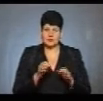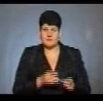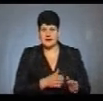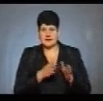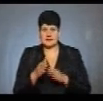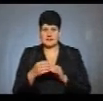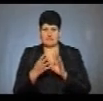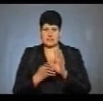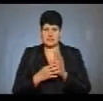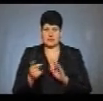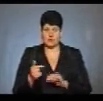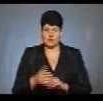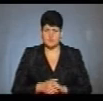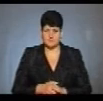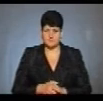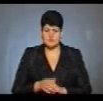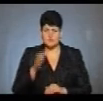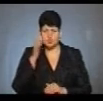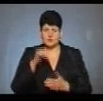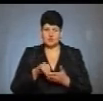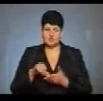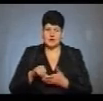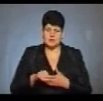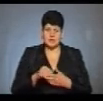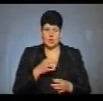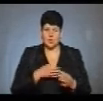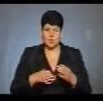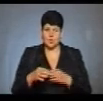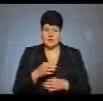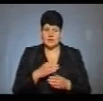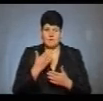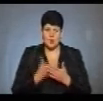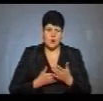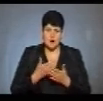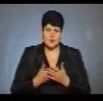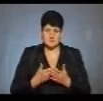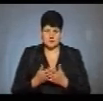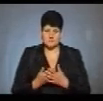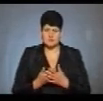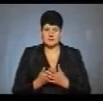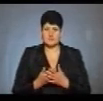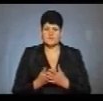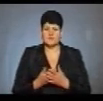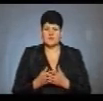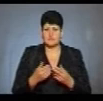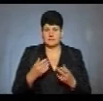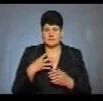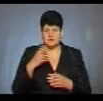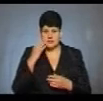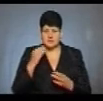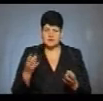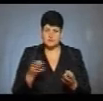грудня. Заслухавши учасників, колегія на місці, порадившись, вважає за необхідне у зв'язку з тим,